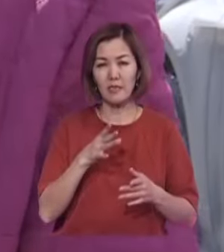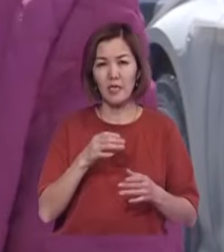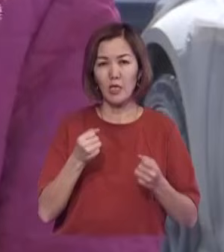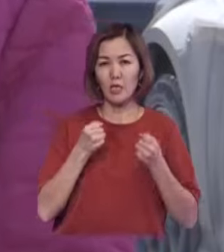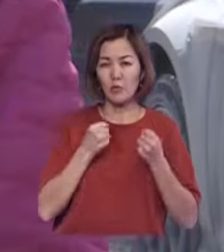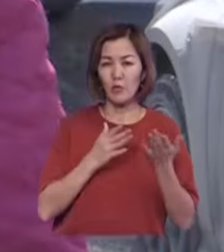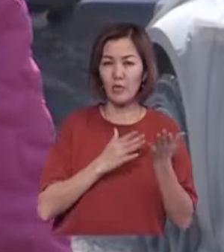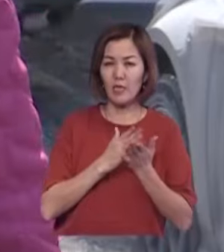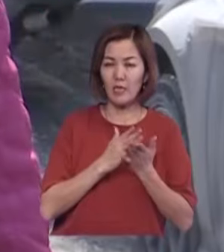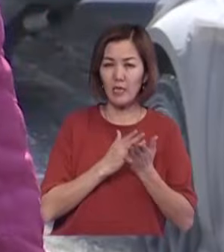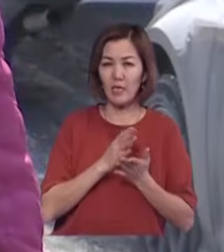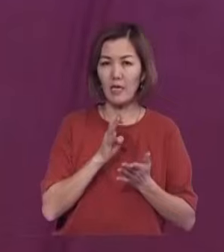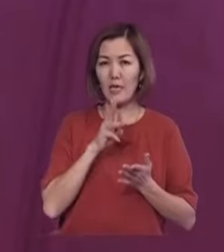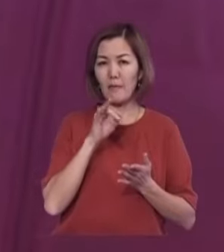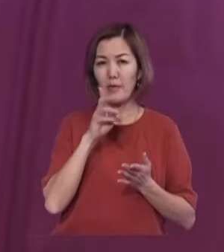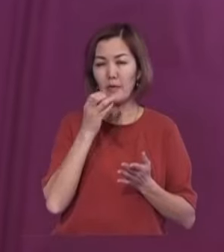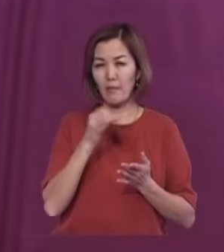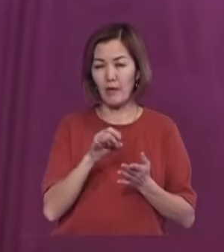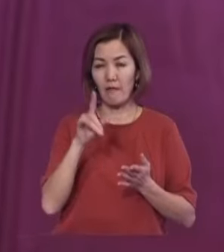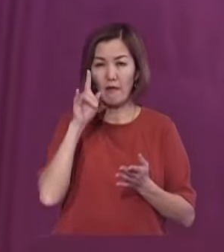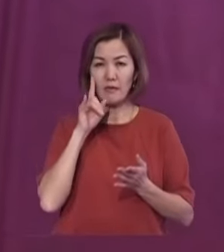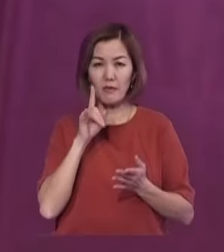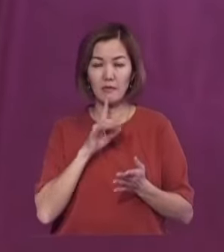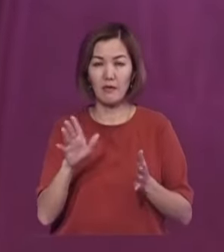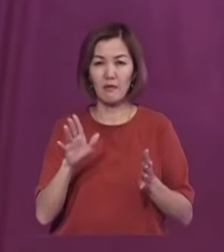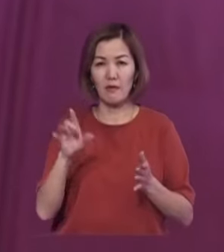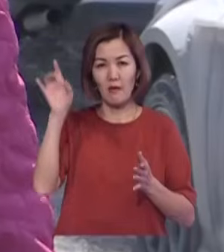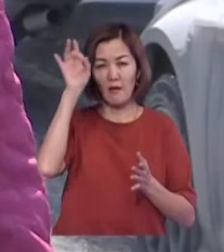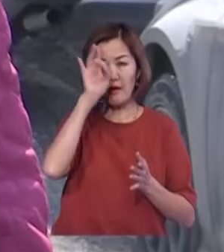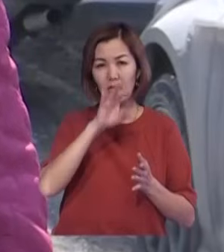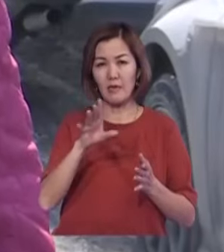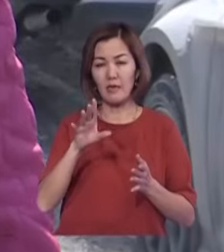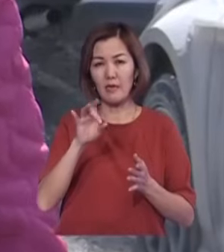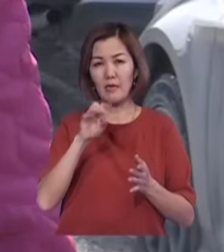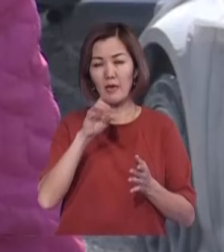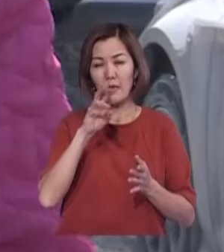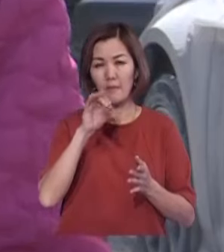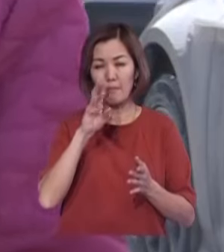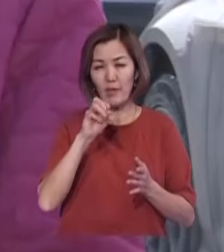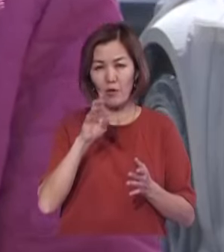спорт ардагері Әмірбай Ырысқұлов, Қазақстанға әйгілі Әлімғазы Райымбеков,